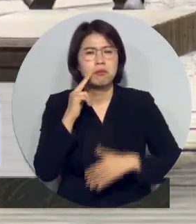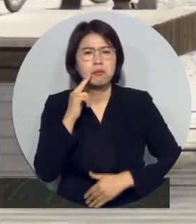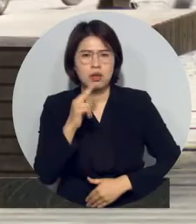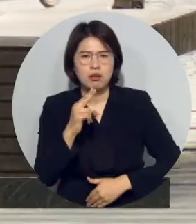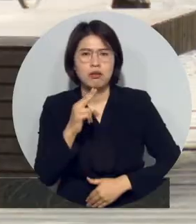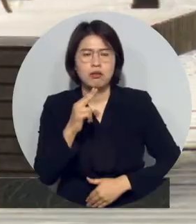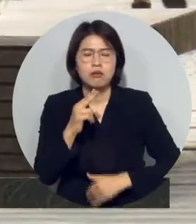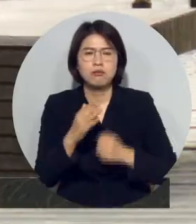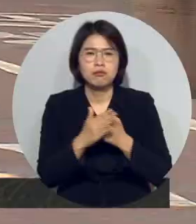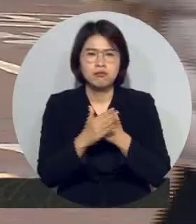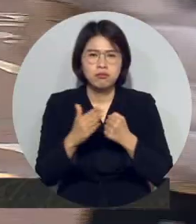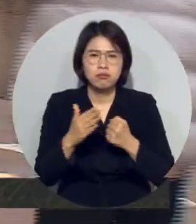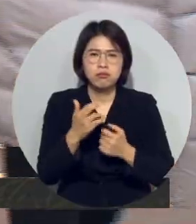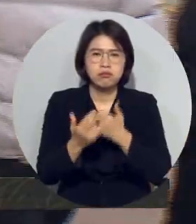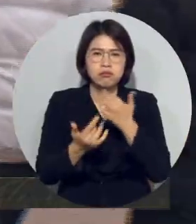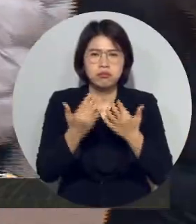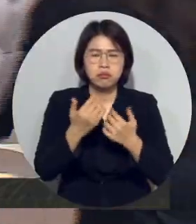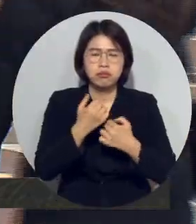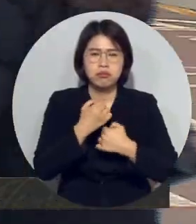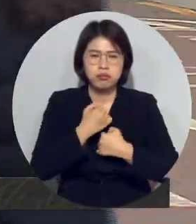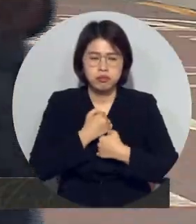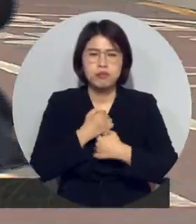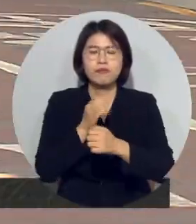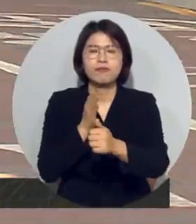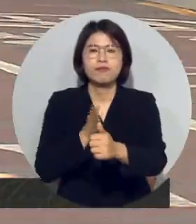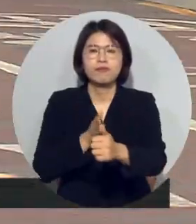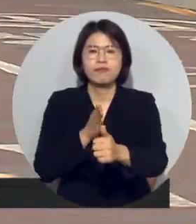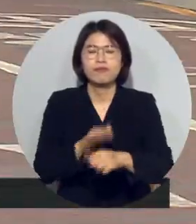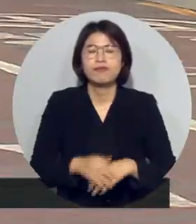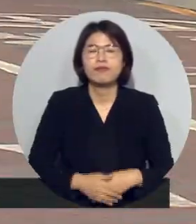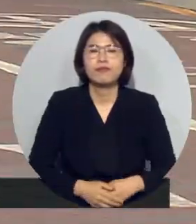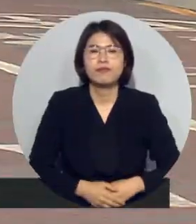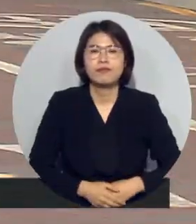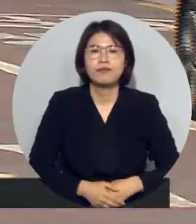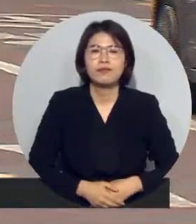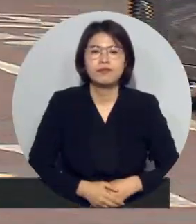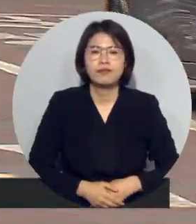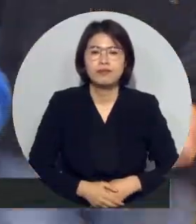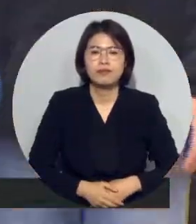불 겠다며 산불과 화재예방에 유의해 달라고 당부했습니다